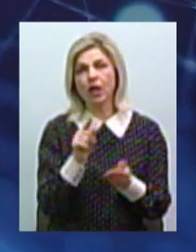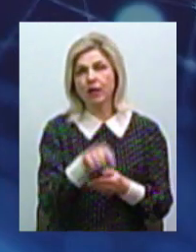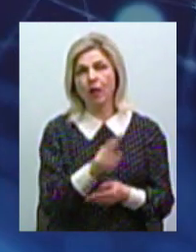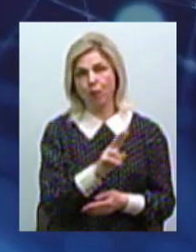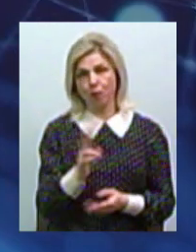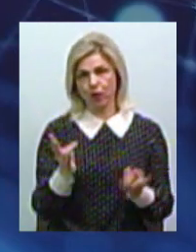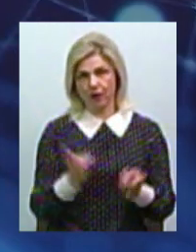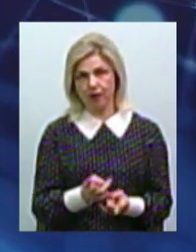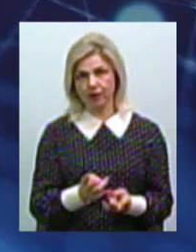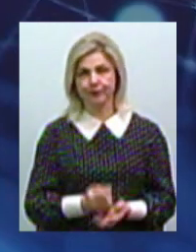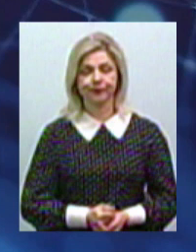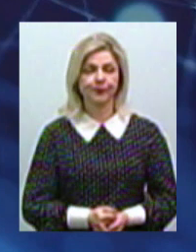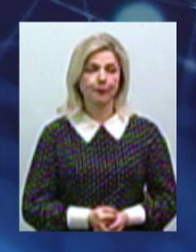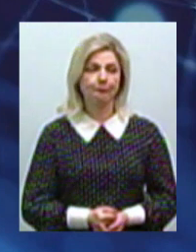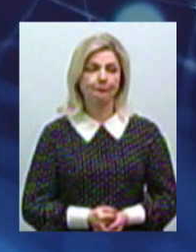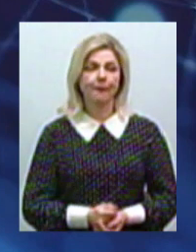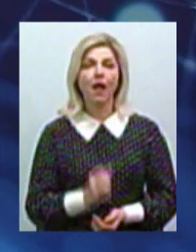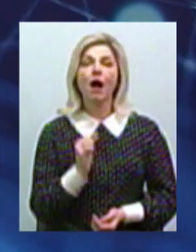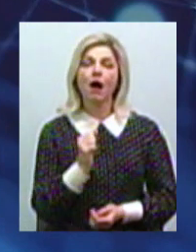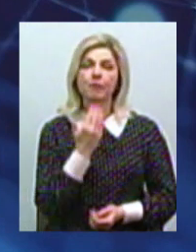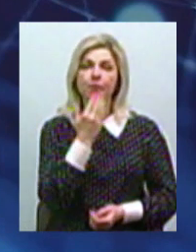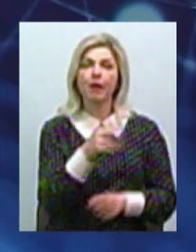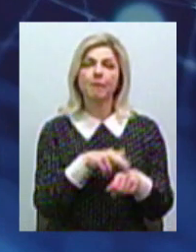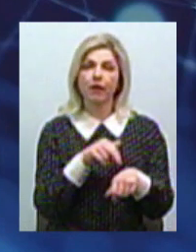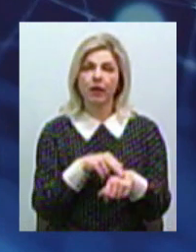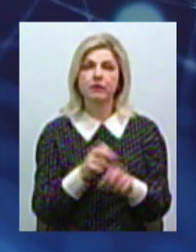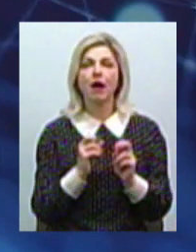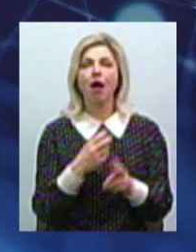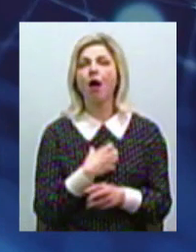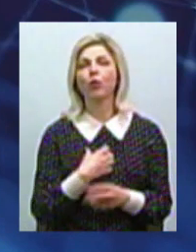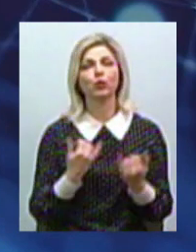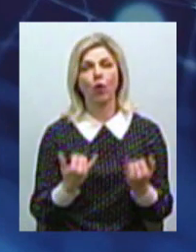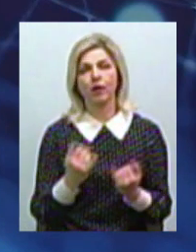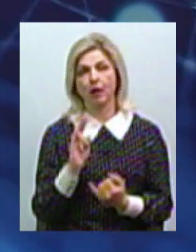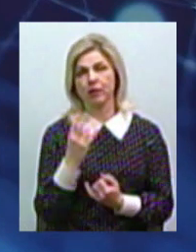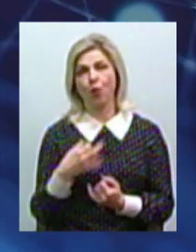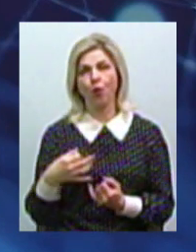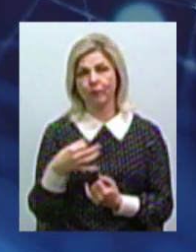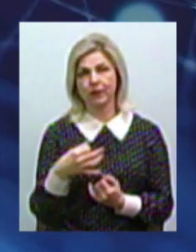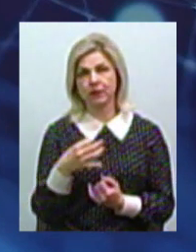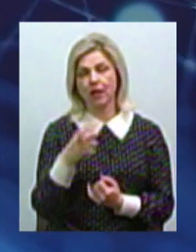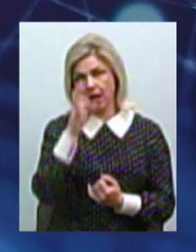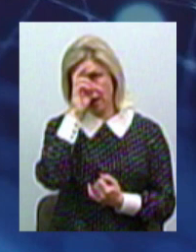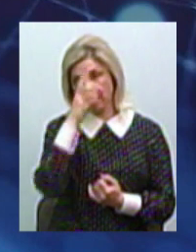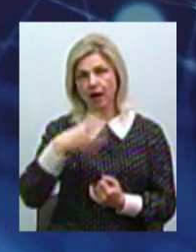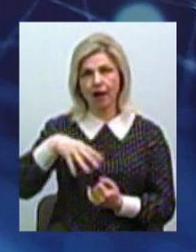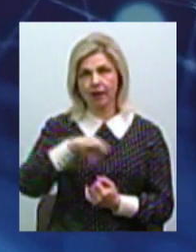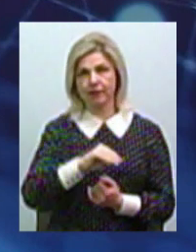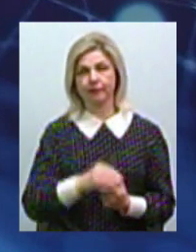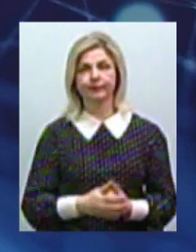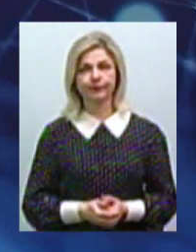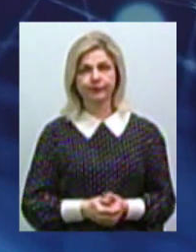зору правоохоронця, наскільки актуальна для Миколаївської області і для країни